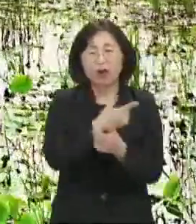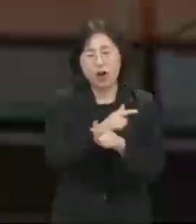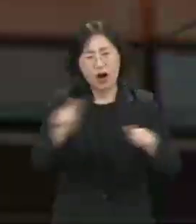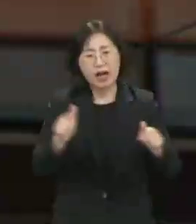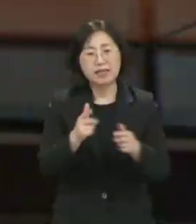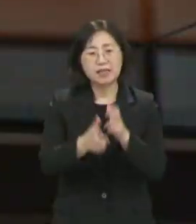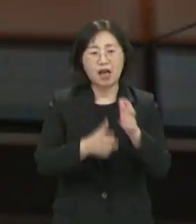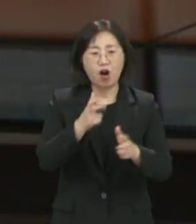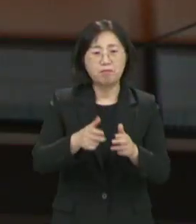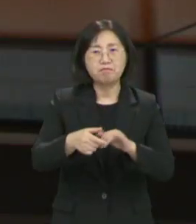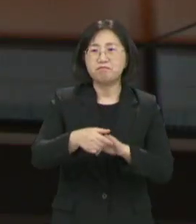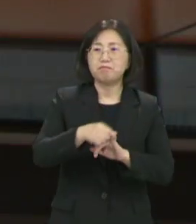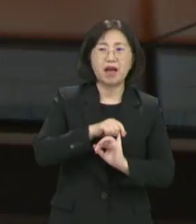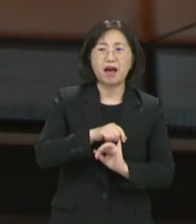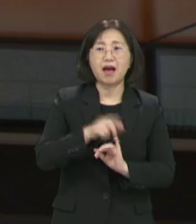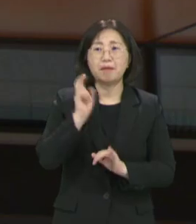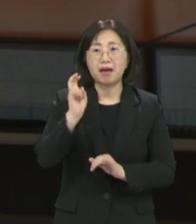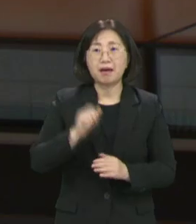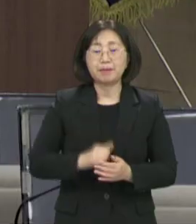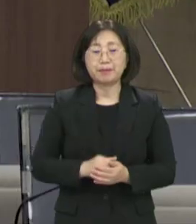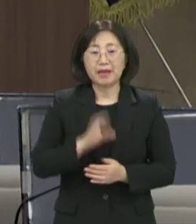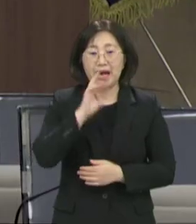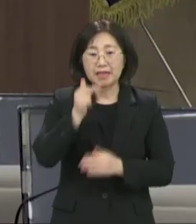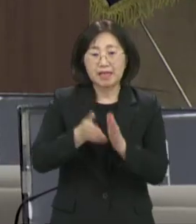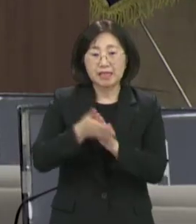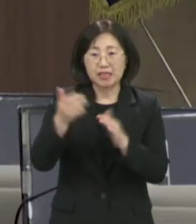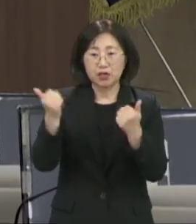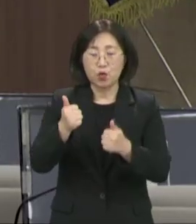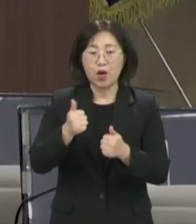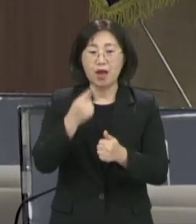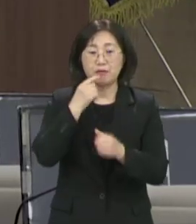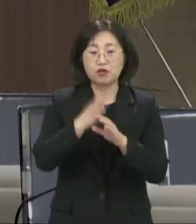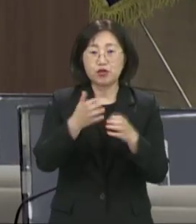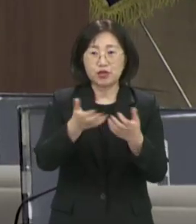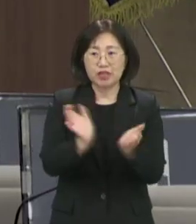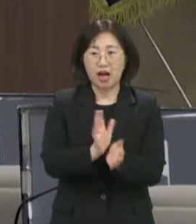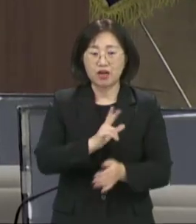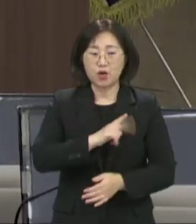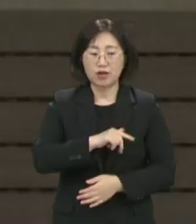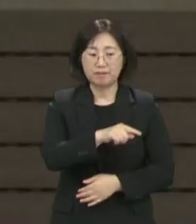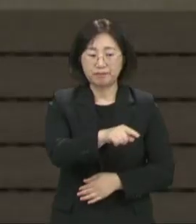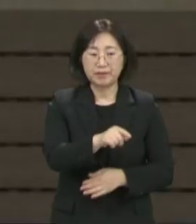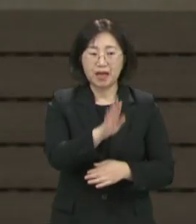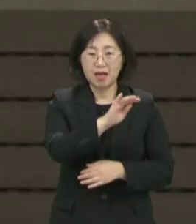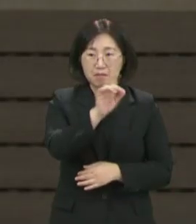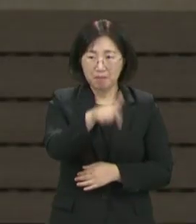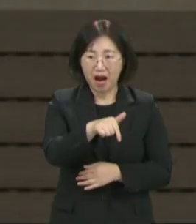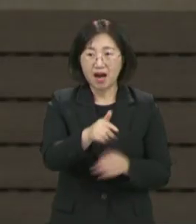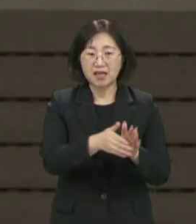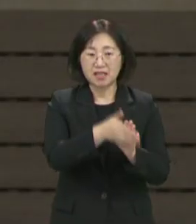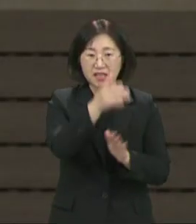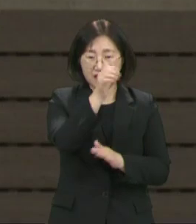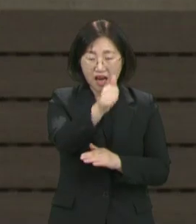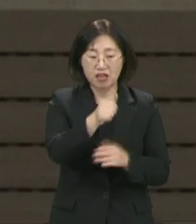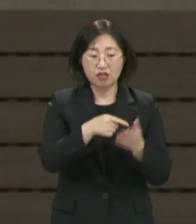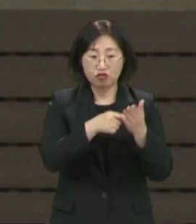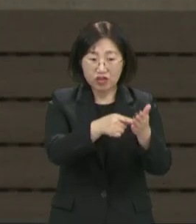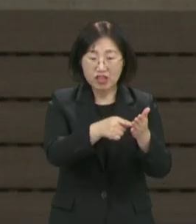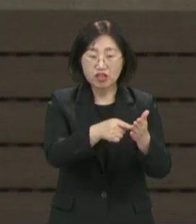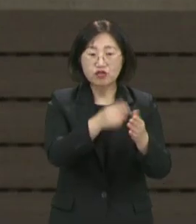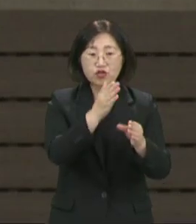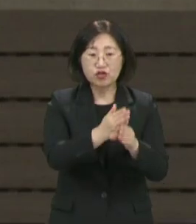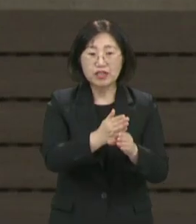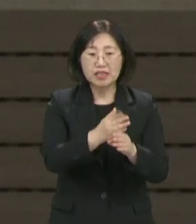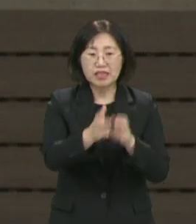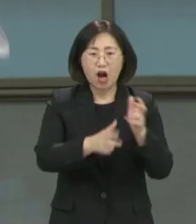있습니다. 여기에 아산시의회 민주당 의원들은 성명을 내고 박 시장이 추진해온 일부 사업들을 전면